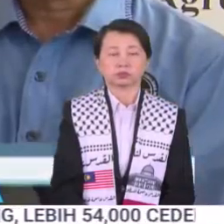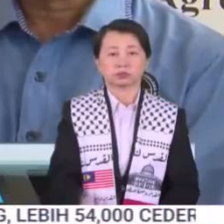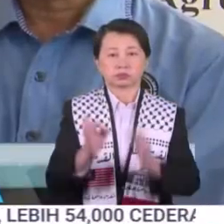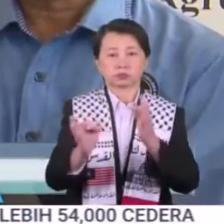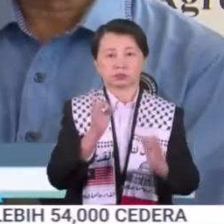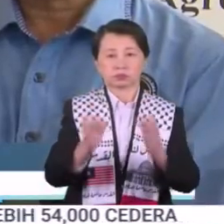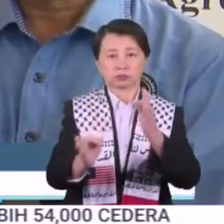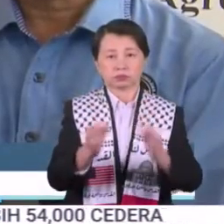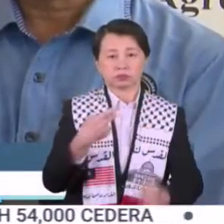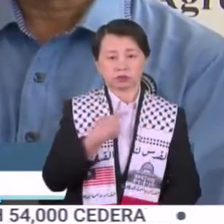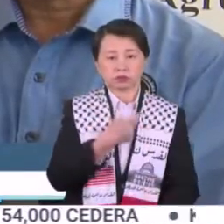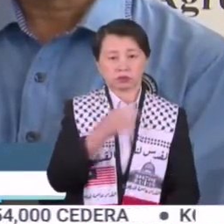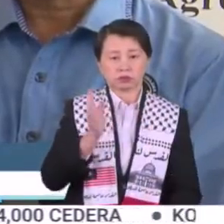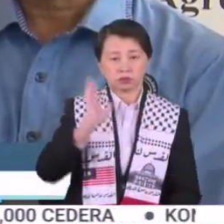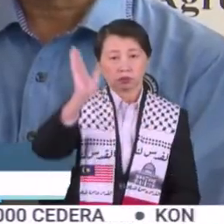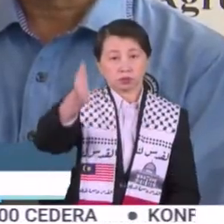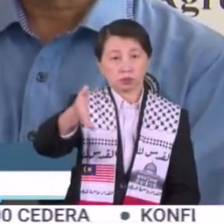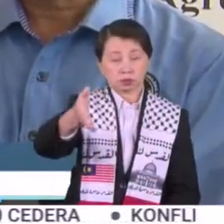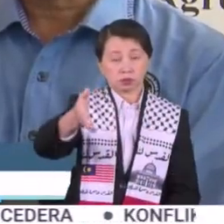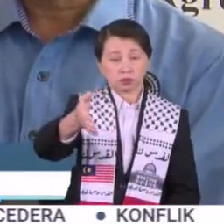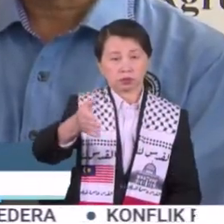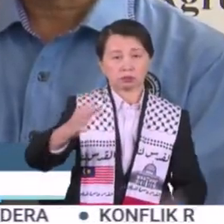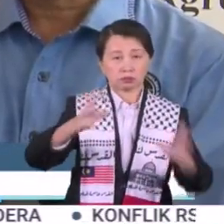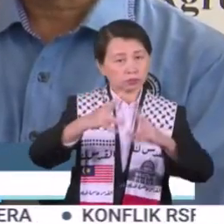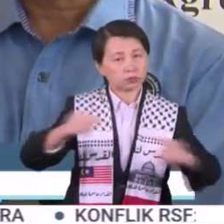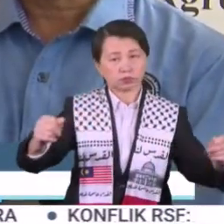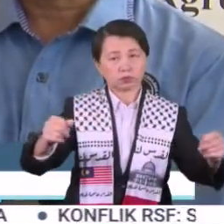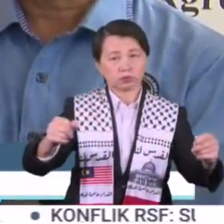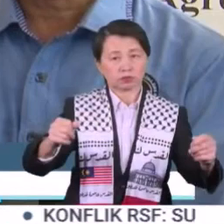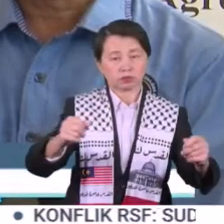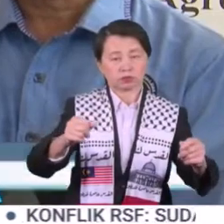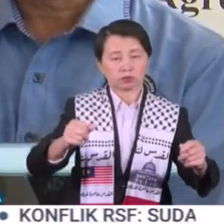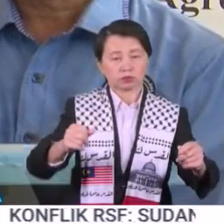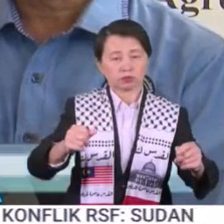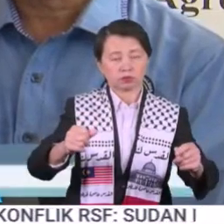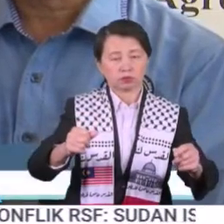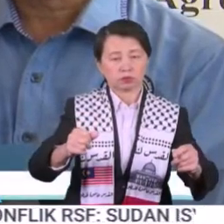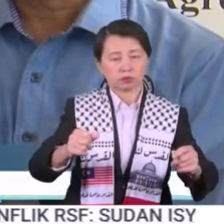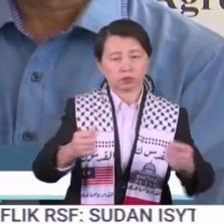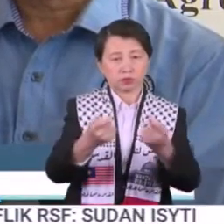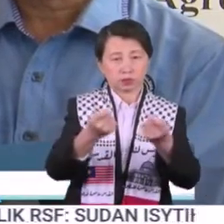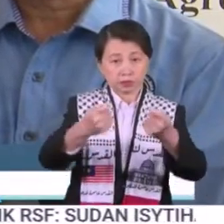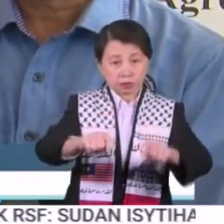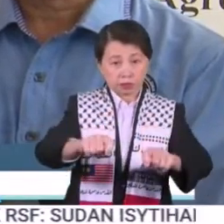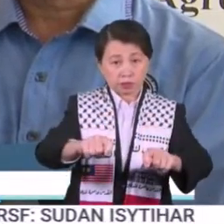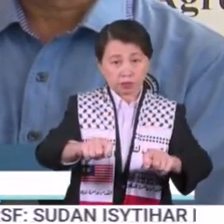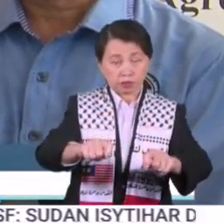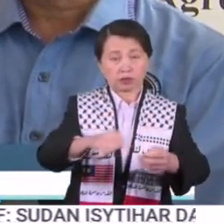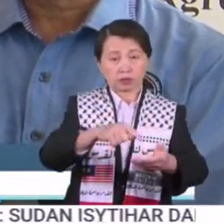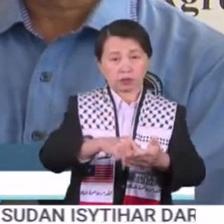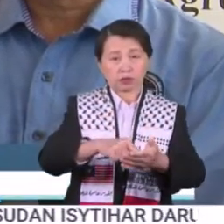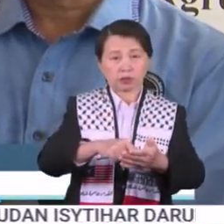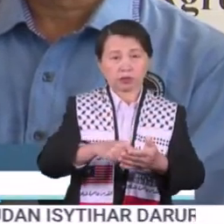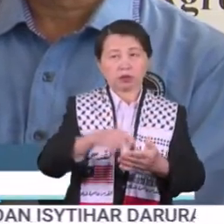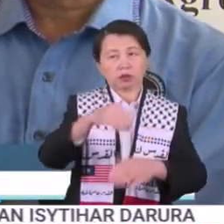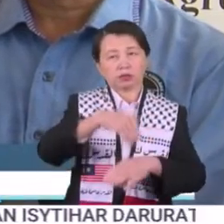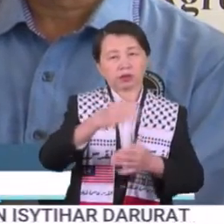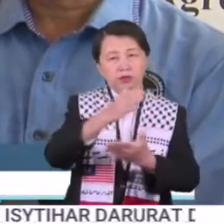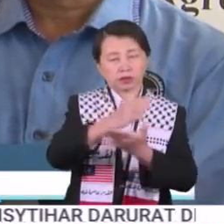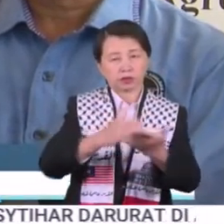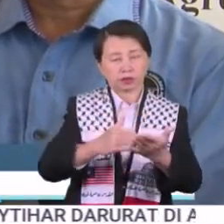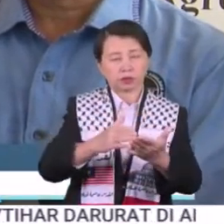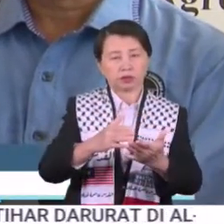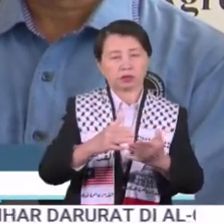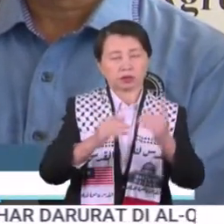Kita akan selesaikan penganugerahan tendernya pada separuh pada